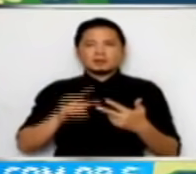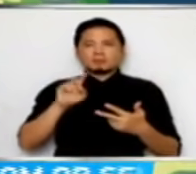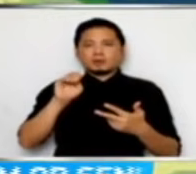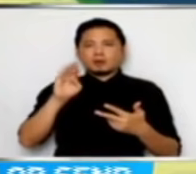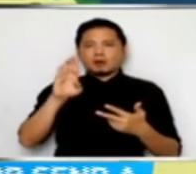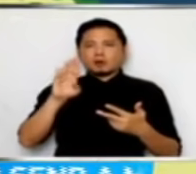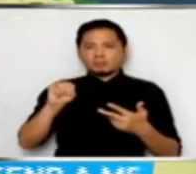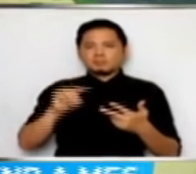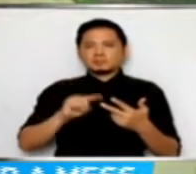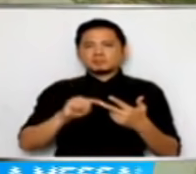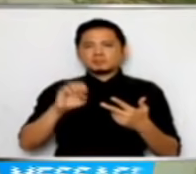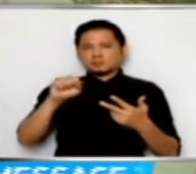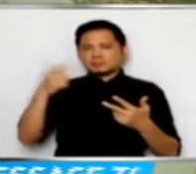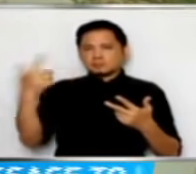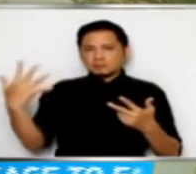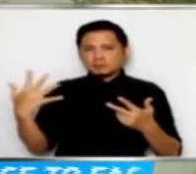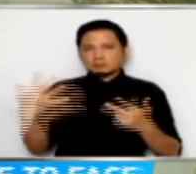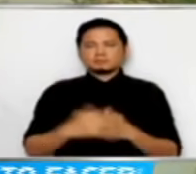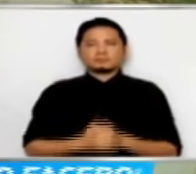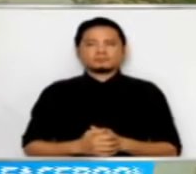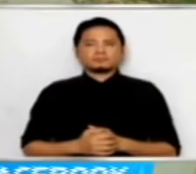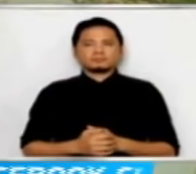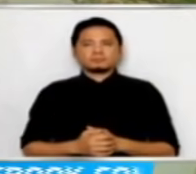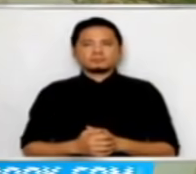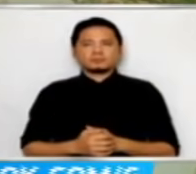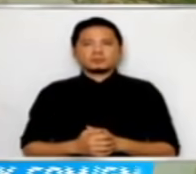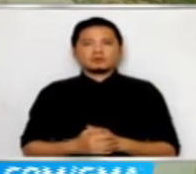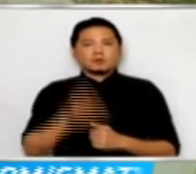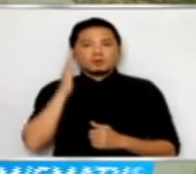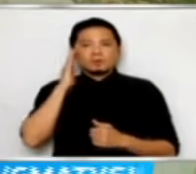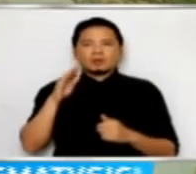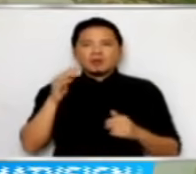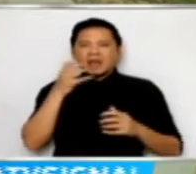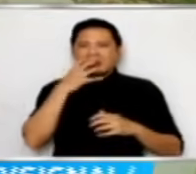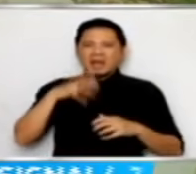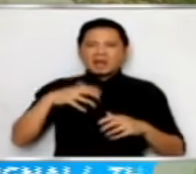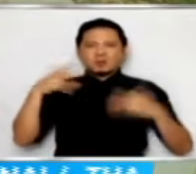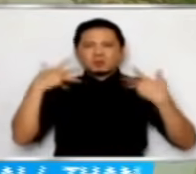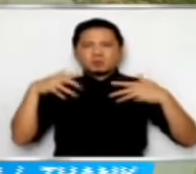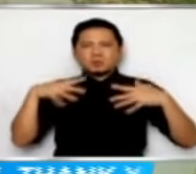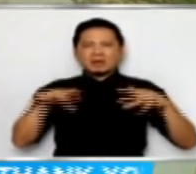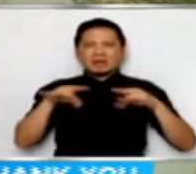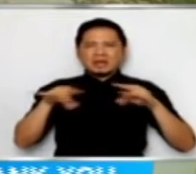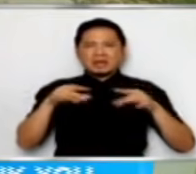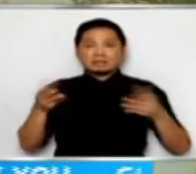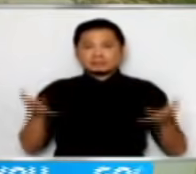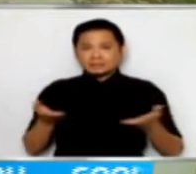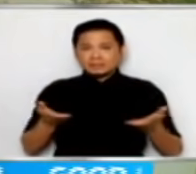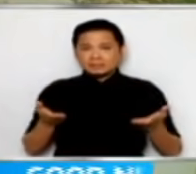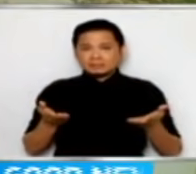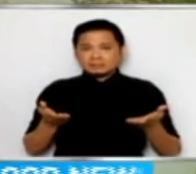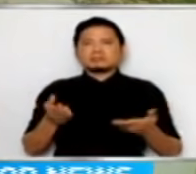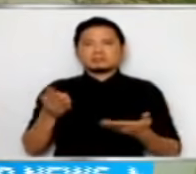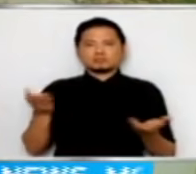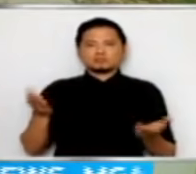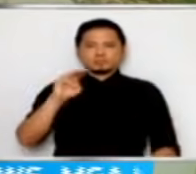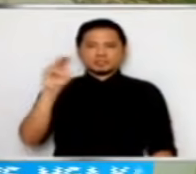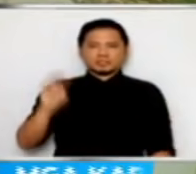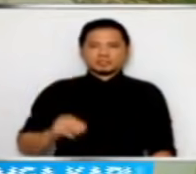Region. Mananatili namang malinsangan at mababa ang tsansa ng ulan dito po sa Metro Manila.